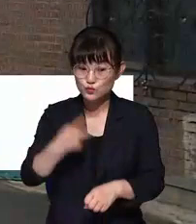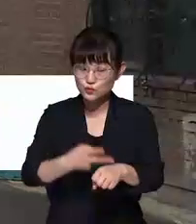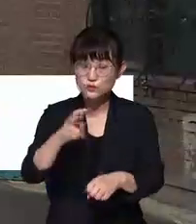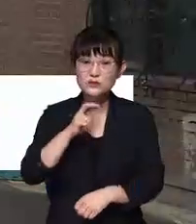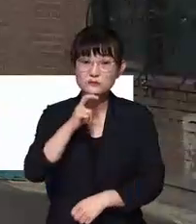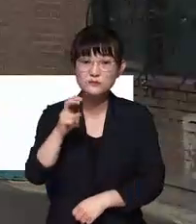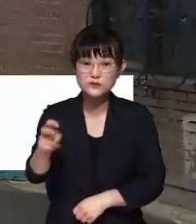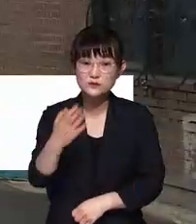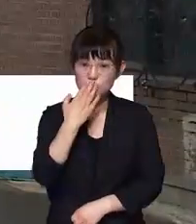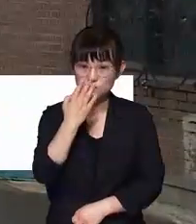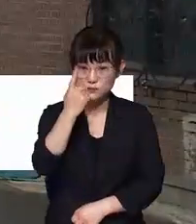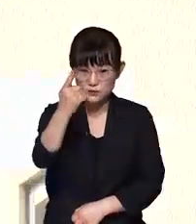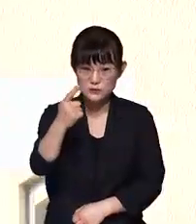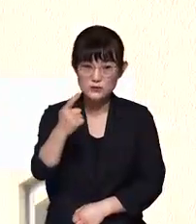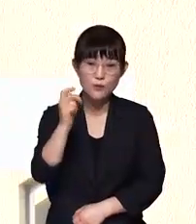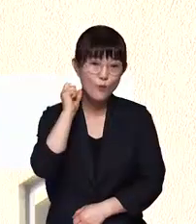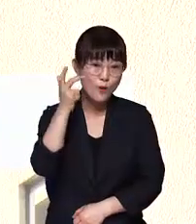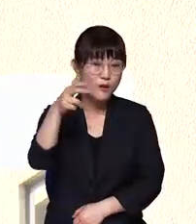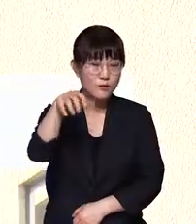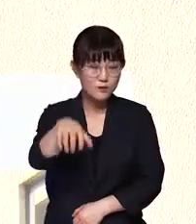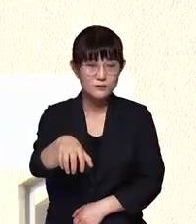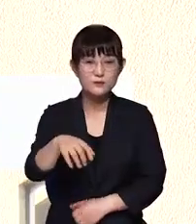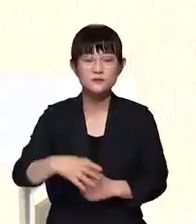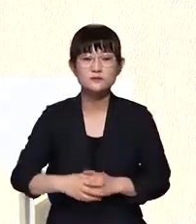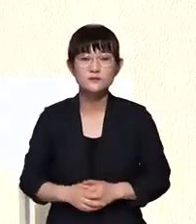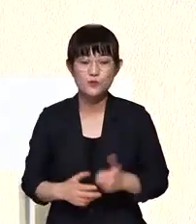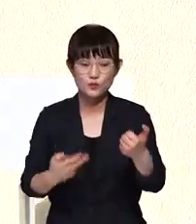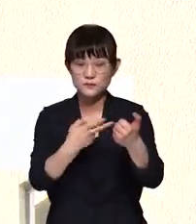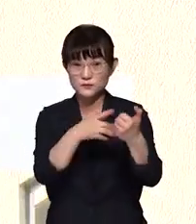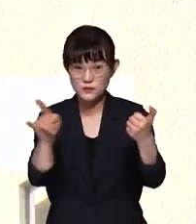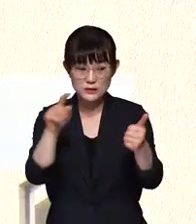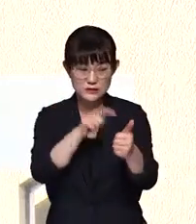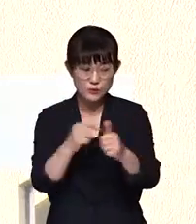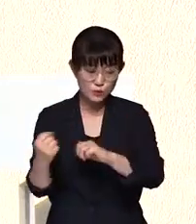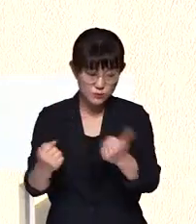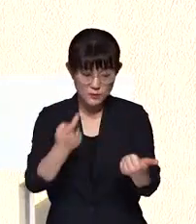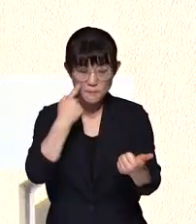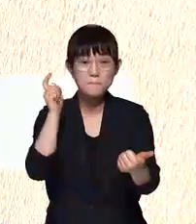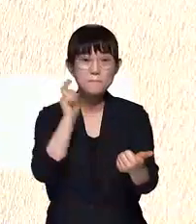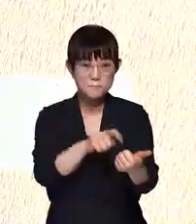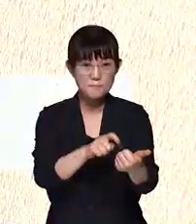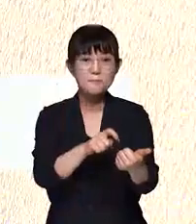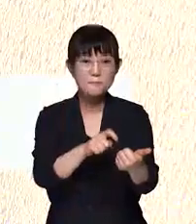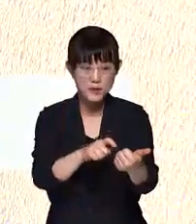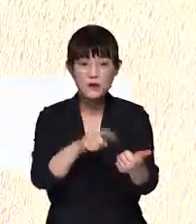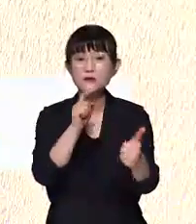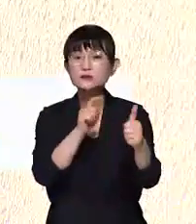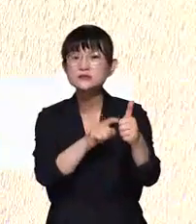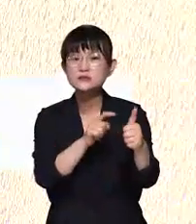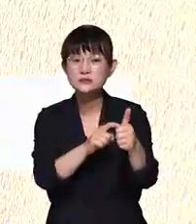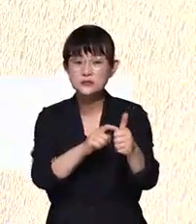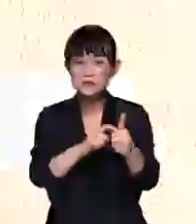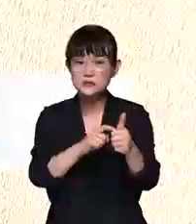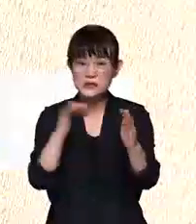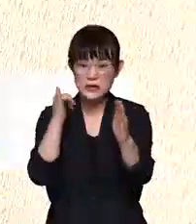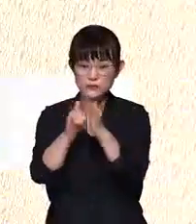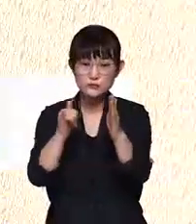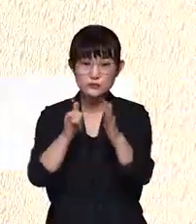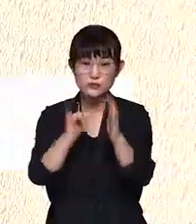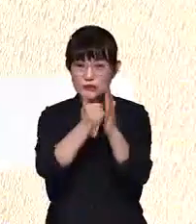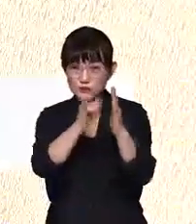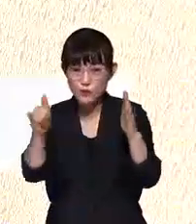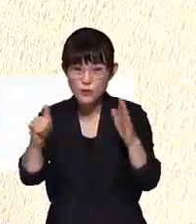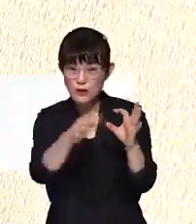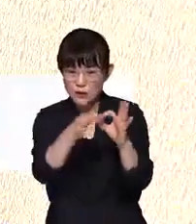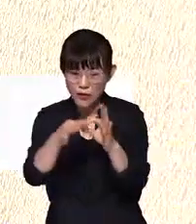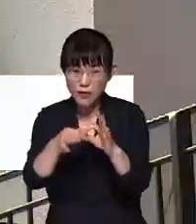20분쯤 순천시 장천동의 한 모텔 객실에서 50대 A씨가 숨진 채 발견됐는데, A씨는 가족과 오랫동안 연락을 끊은